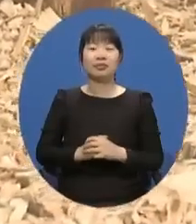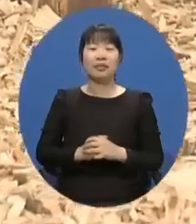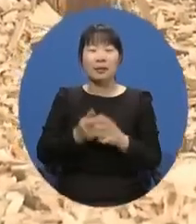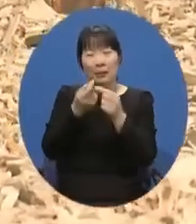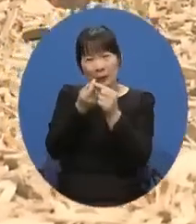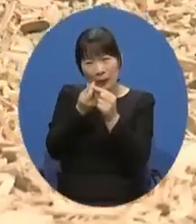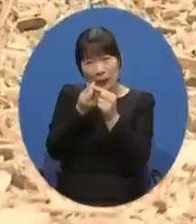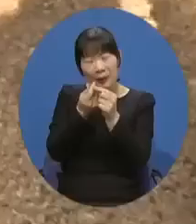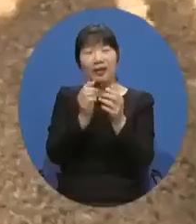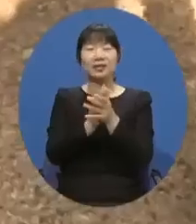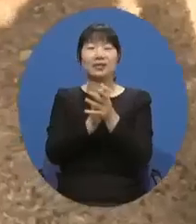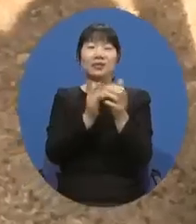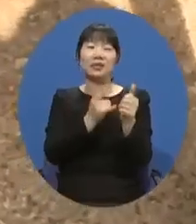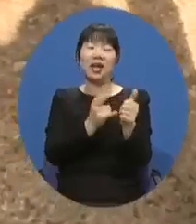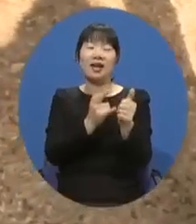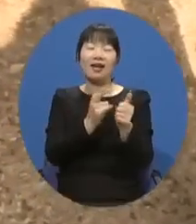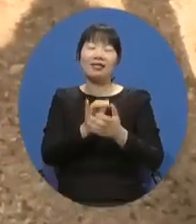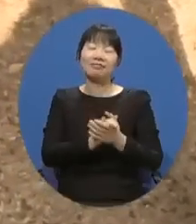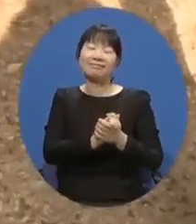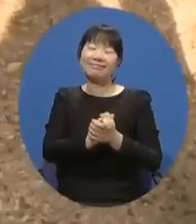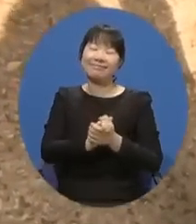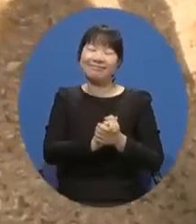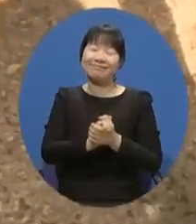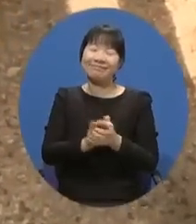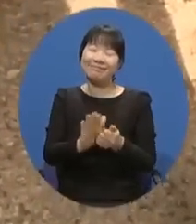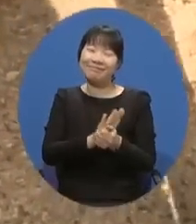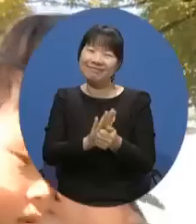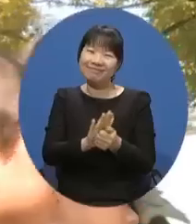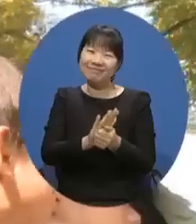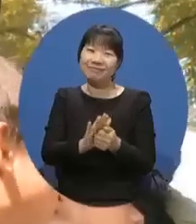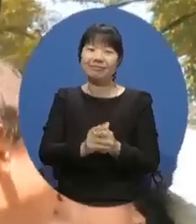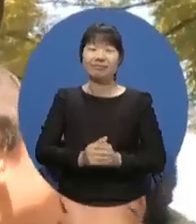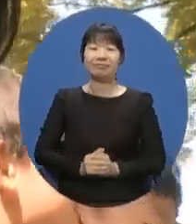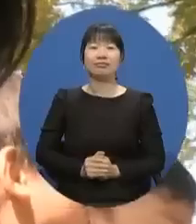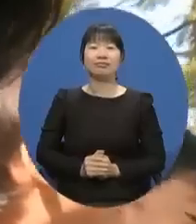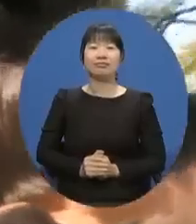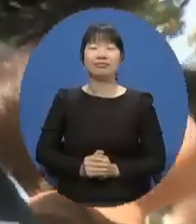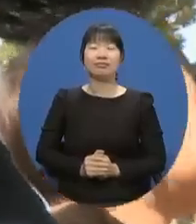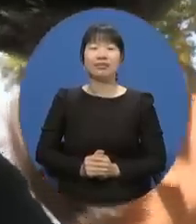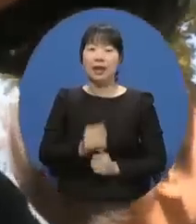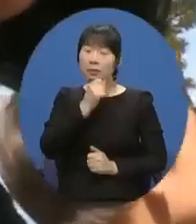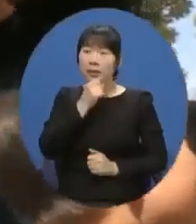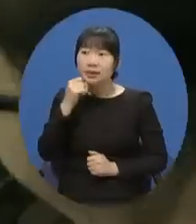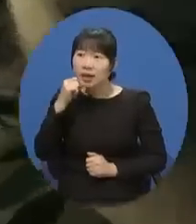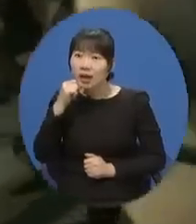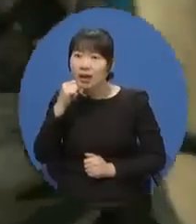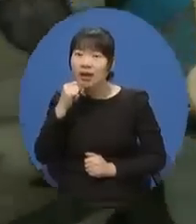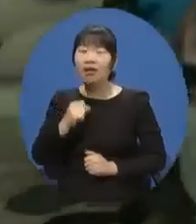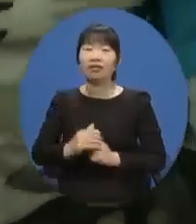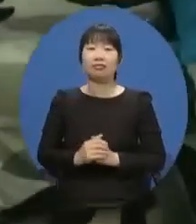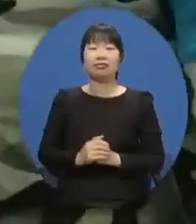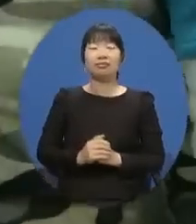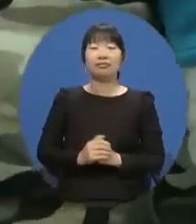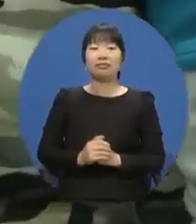작은 친구들에겐 누구보다 다정하답니다. 머리가 맛있대.